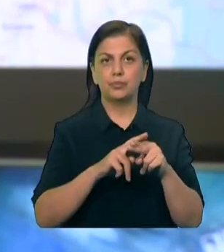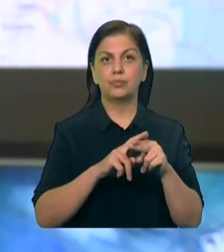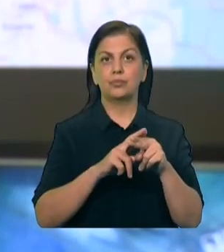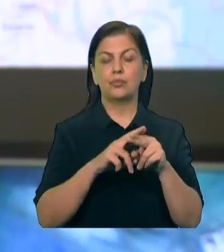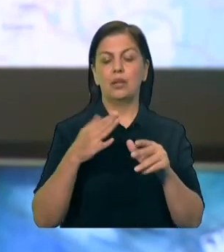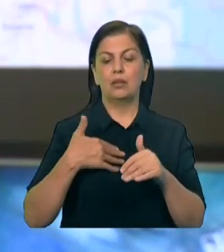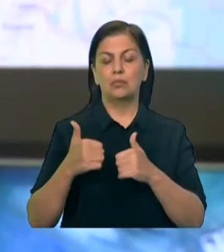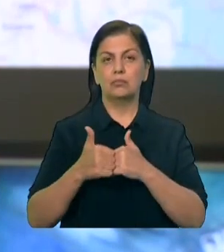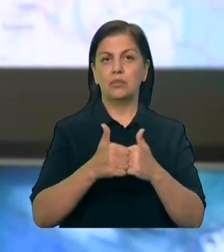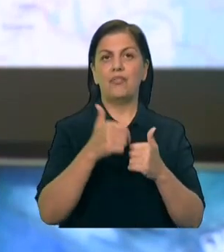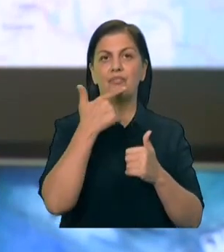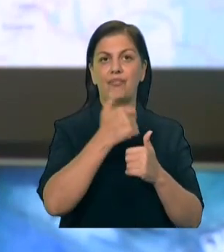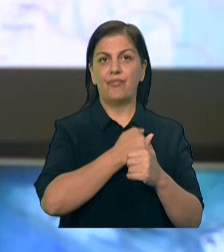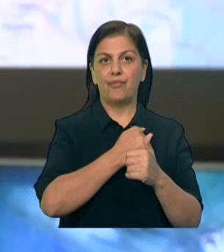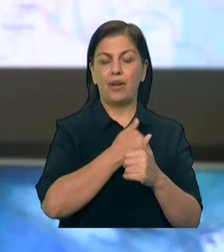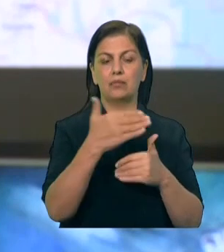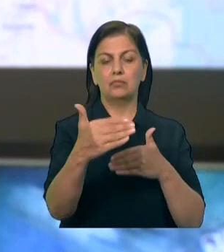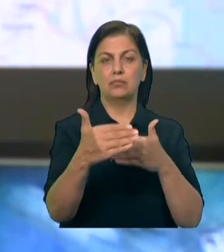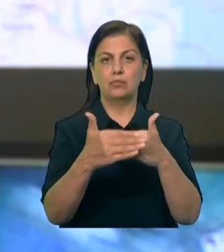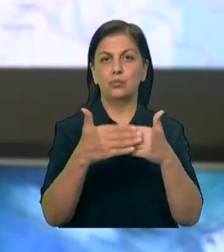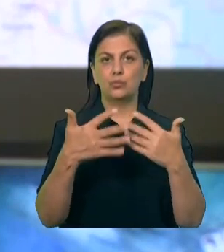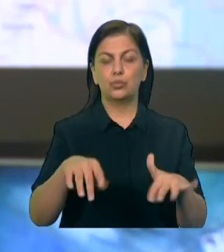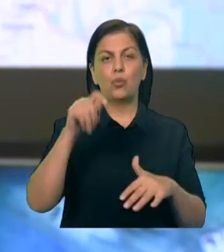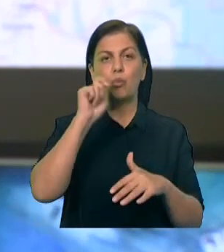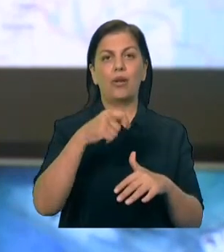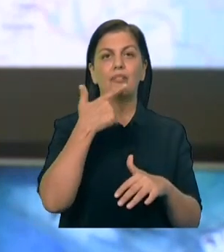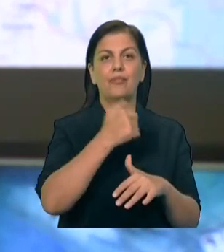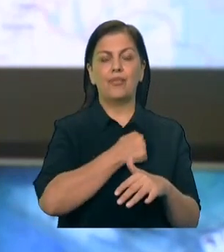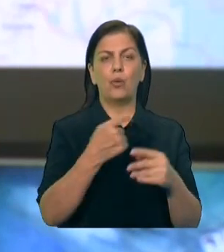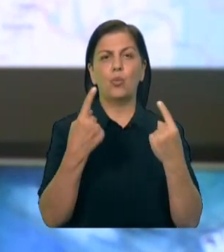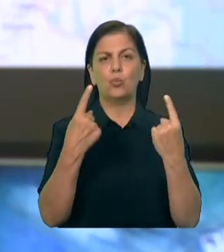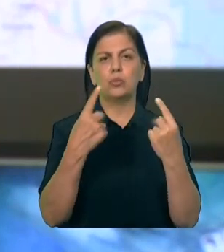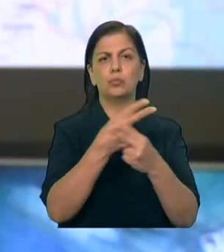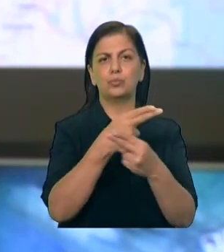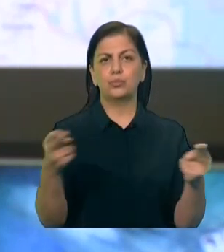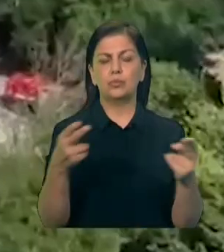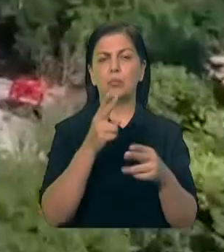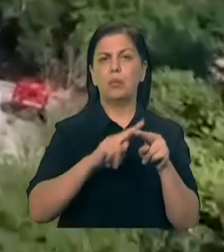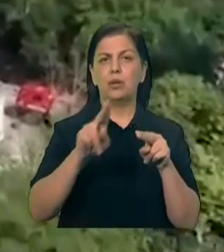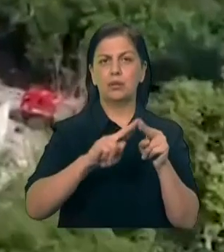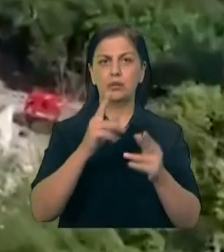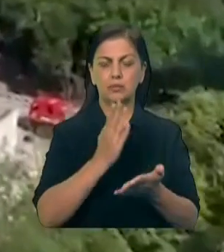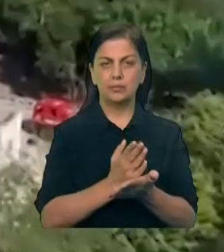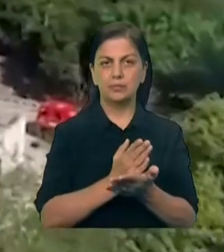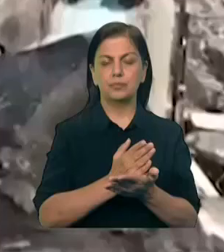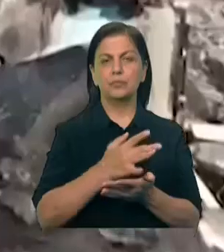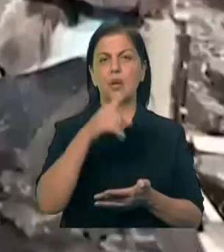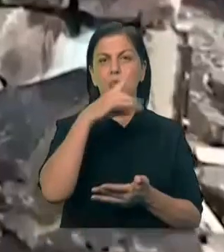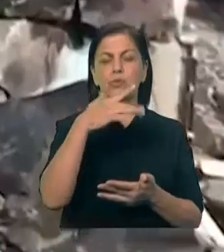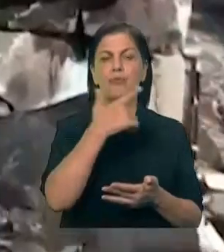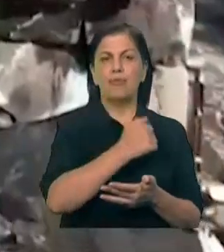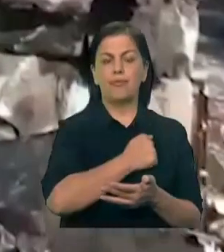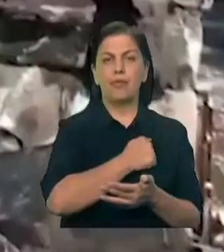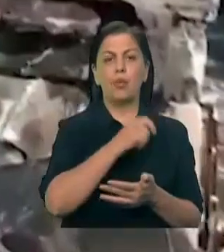artıq Lisiçanskın özünə yaxınlaşıb. Bu ərazidə Ukrayna ordusu böyük itkilər verir. Rusiya silahlı